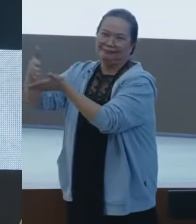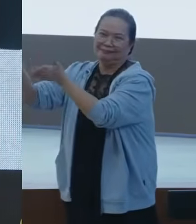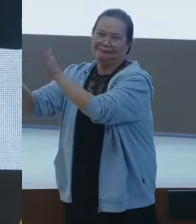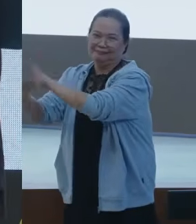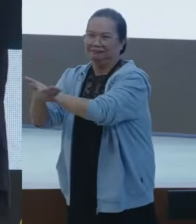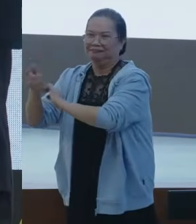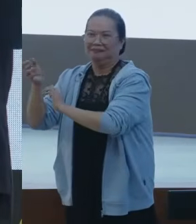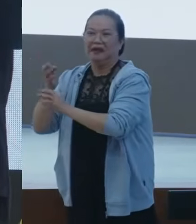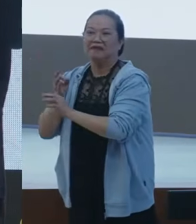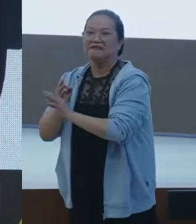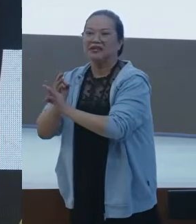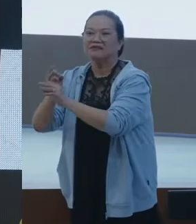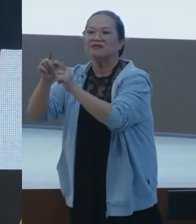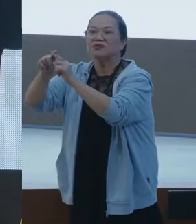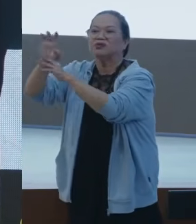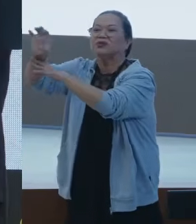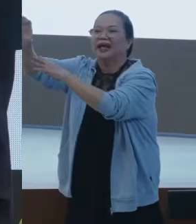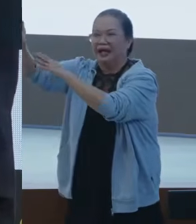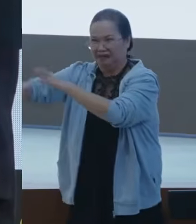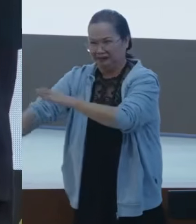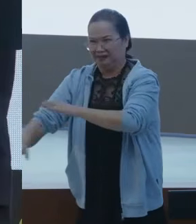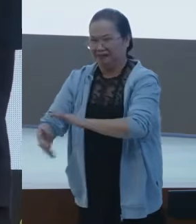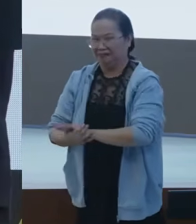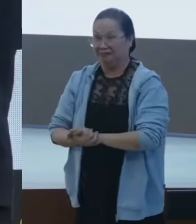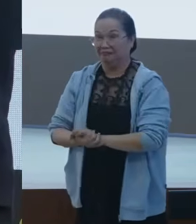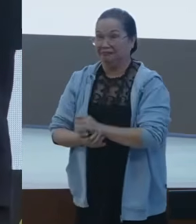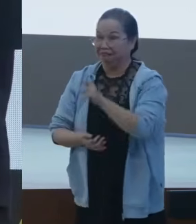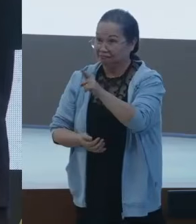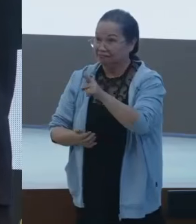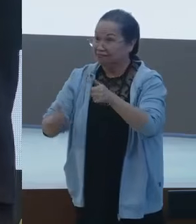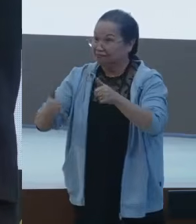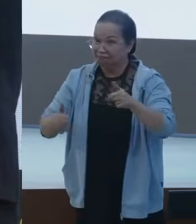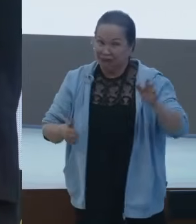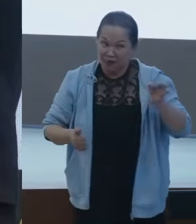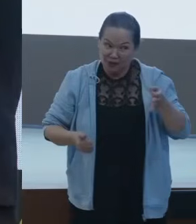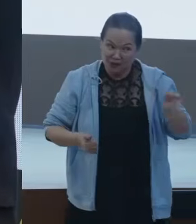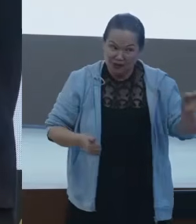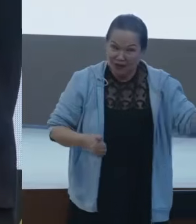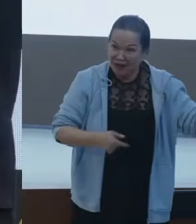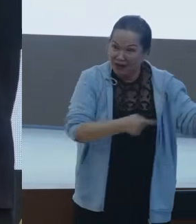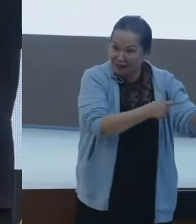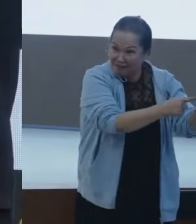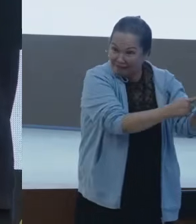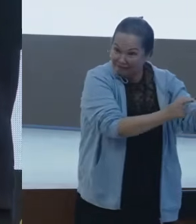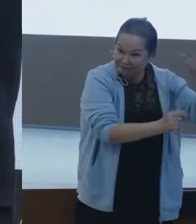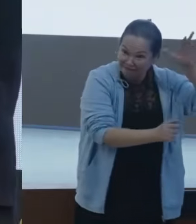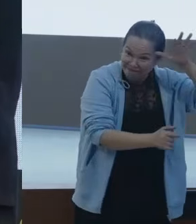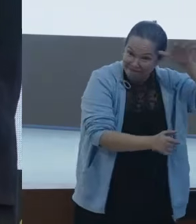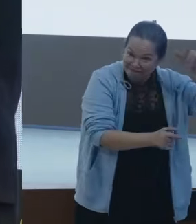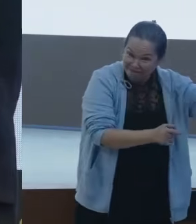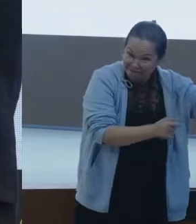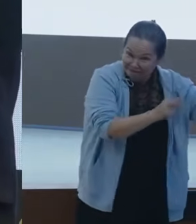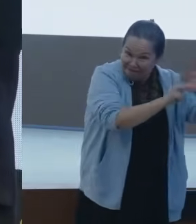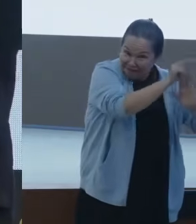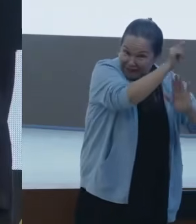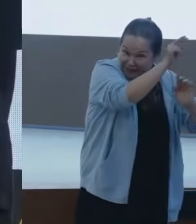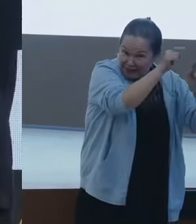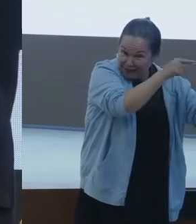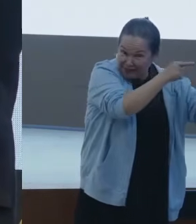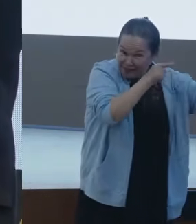huli. Kayo ba si Jonah sa inyong Nineveh? O kayo ba si